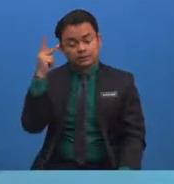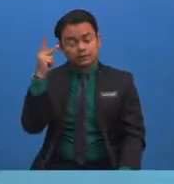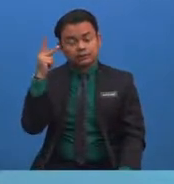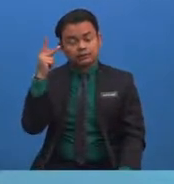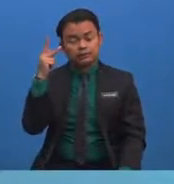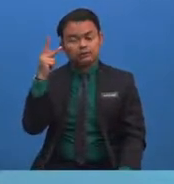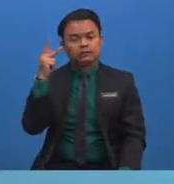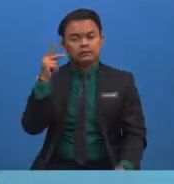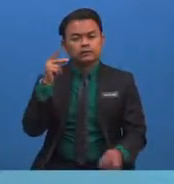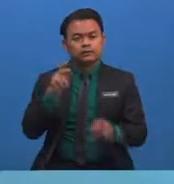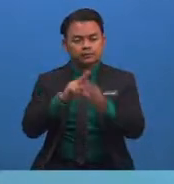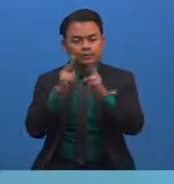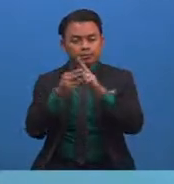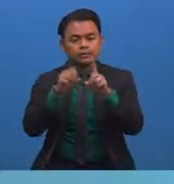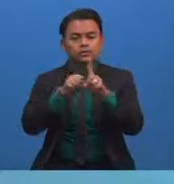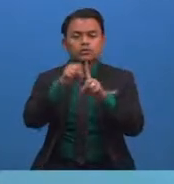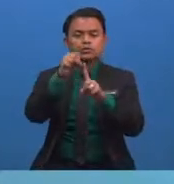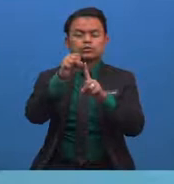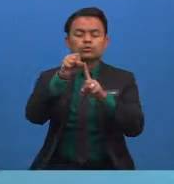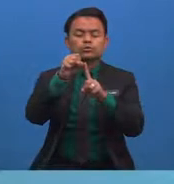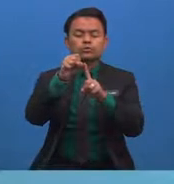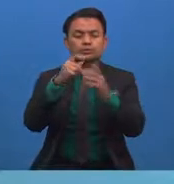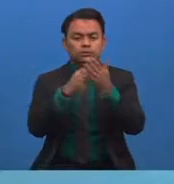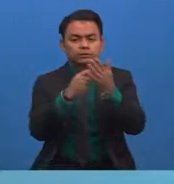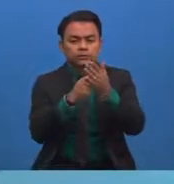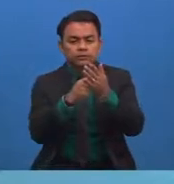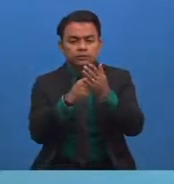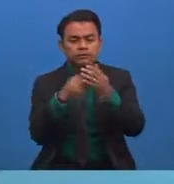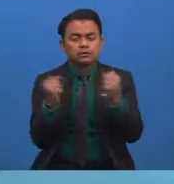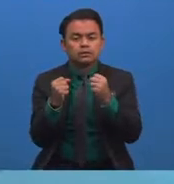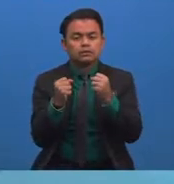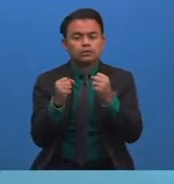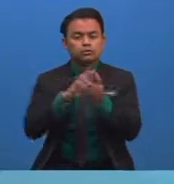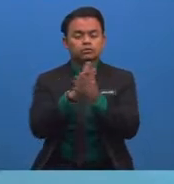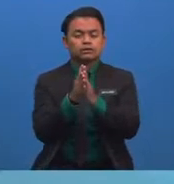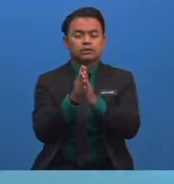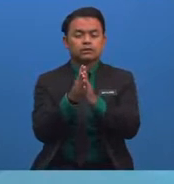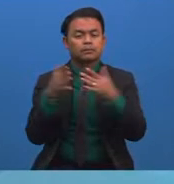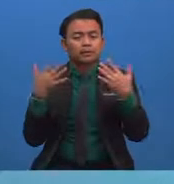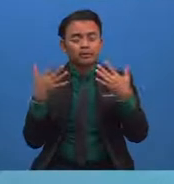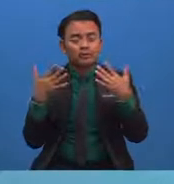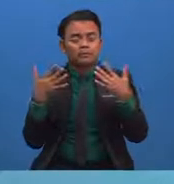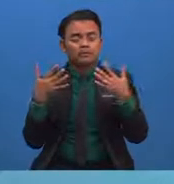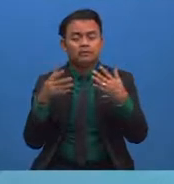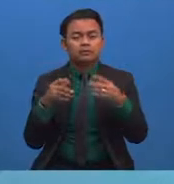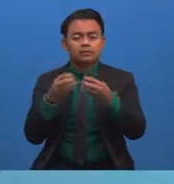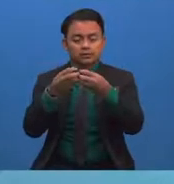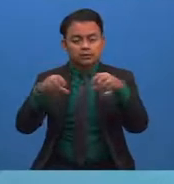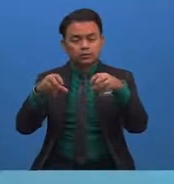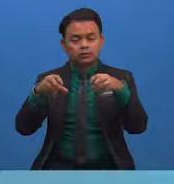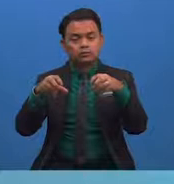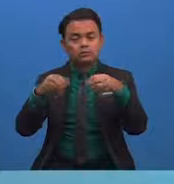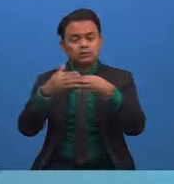panas akan menyebabkan telur mudah pecah. Kedua, masukkan telur ke dalam